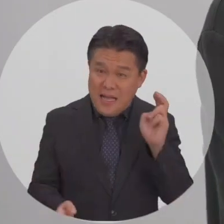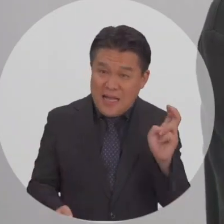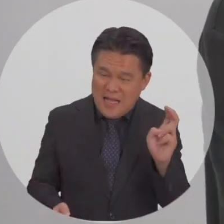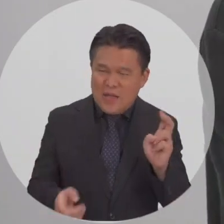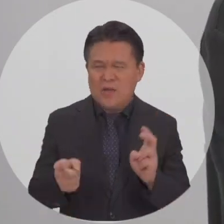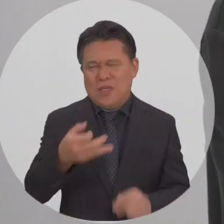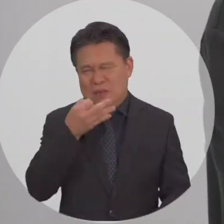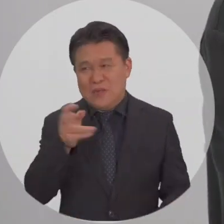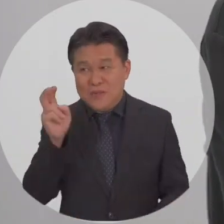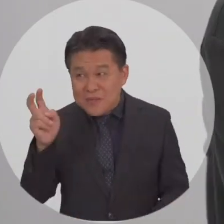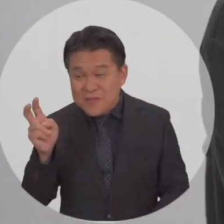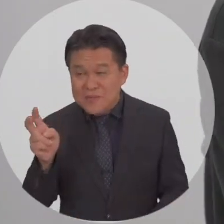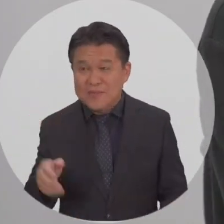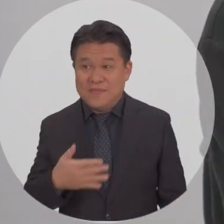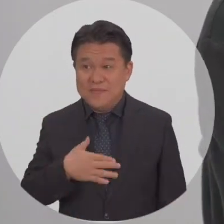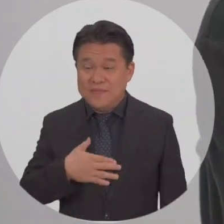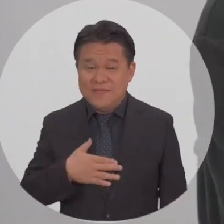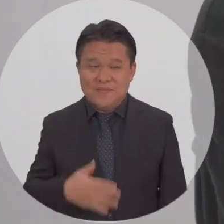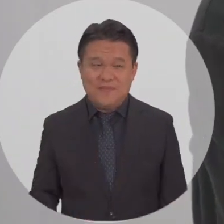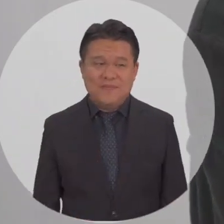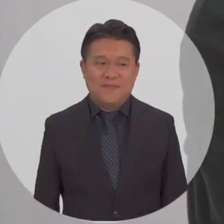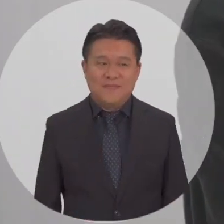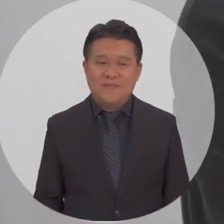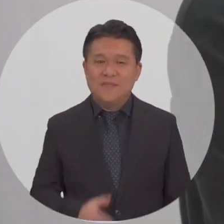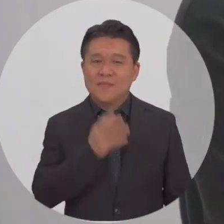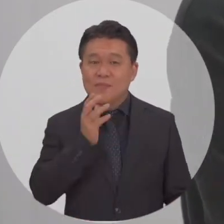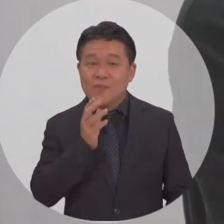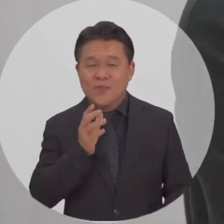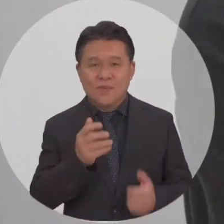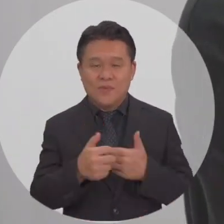맞아 힘들 수도 있으니 요양원